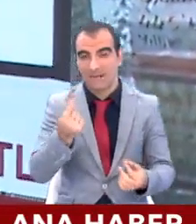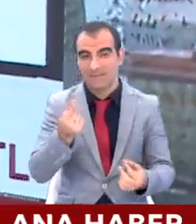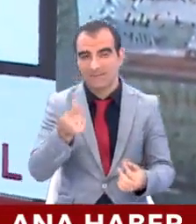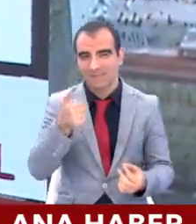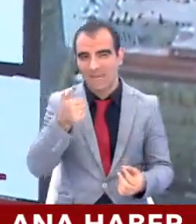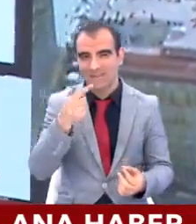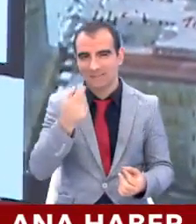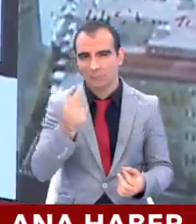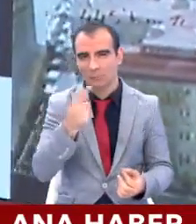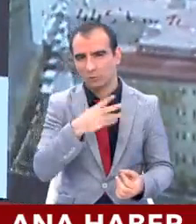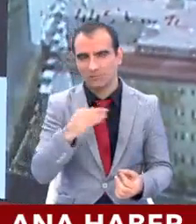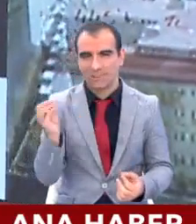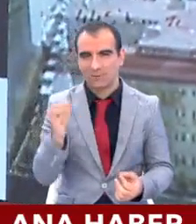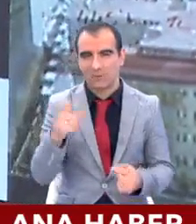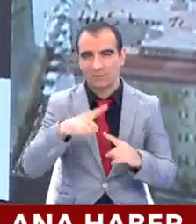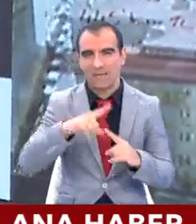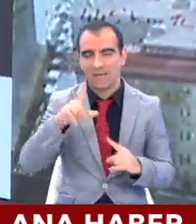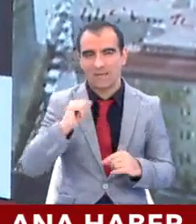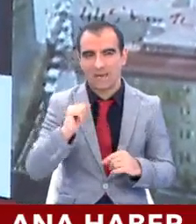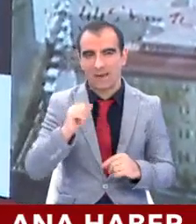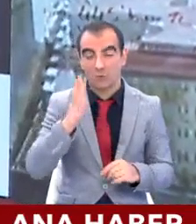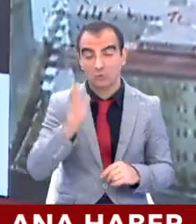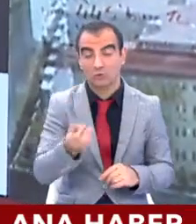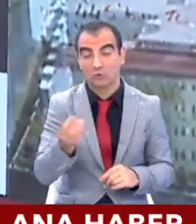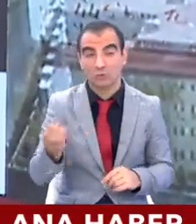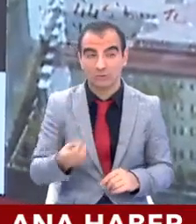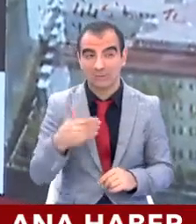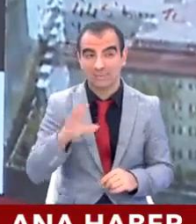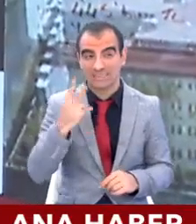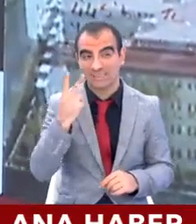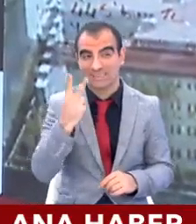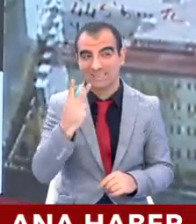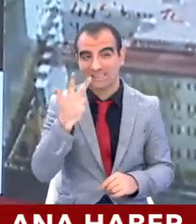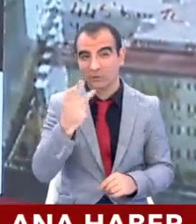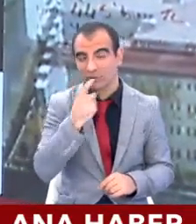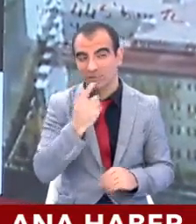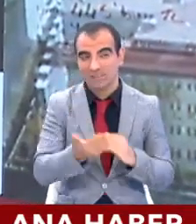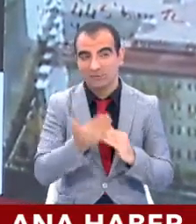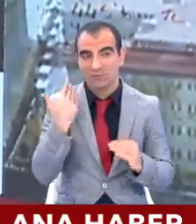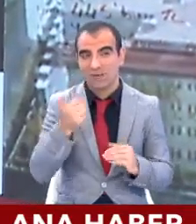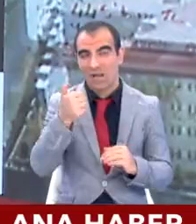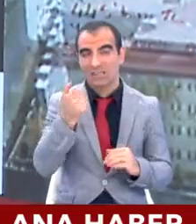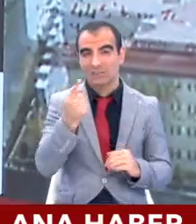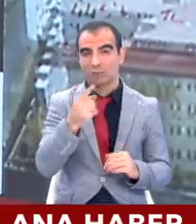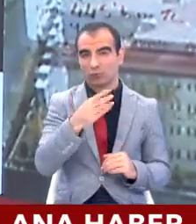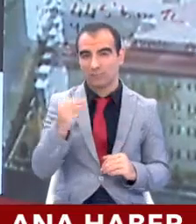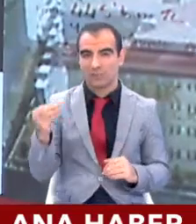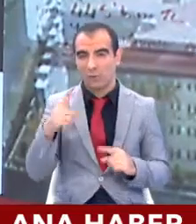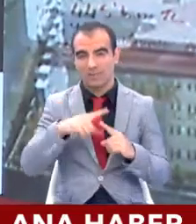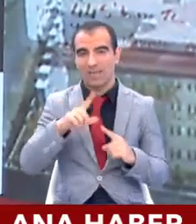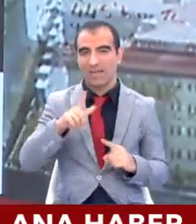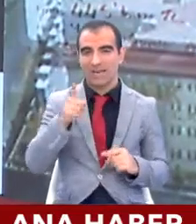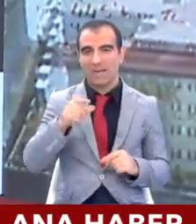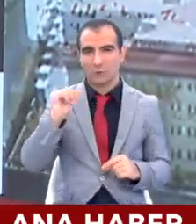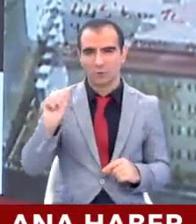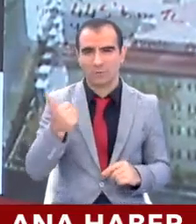altı buçuk milyon lira çok değil 2-3 yıl önce 6 buçuk milyon liraya